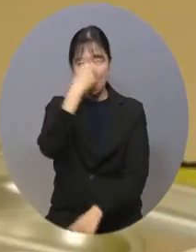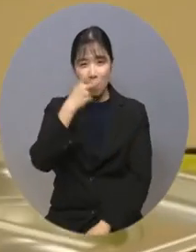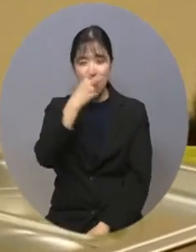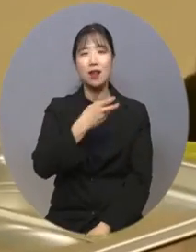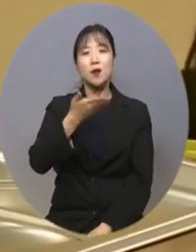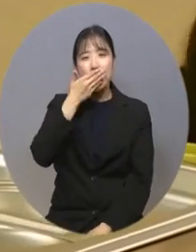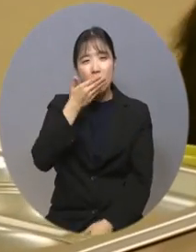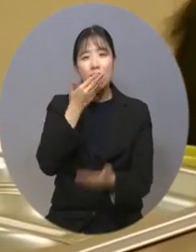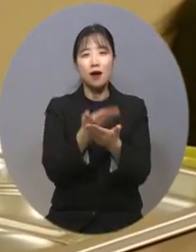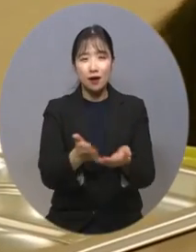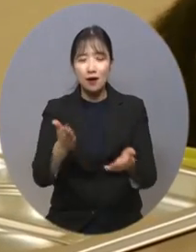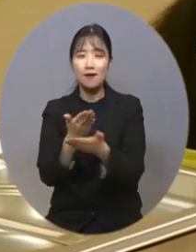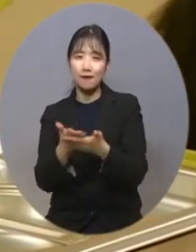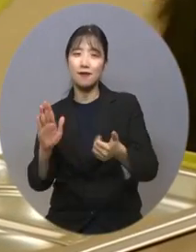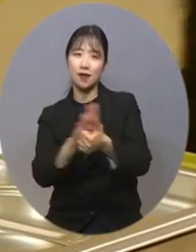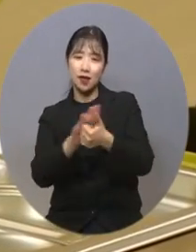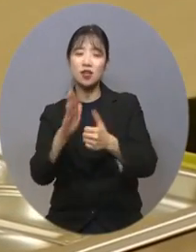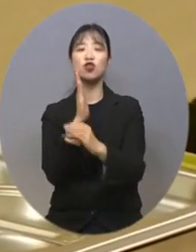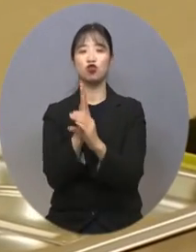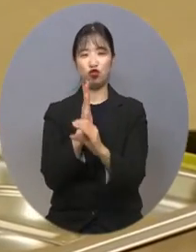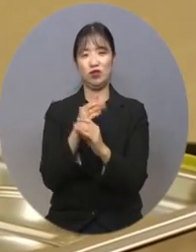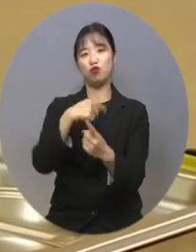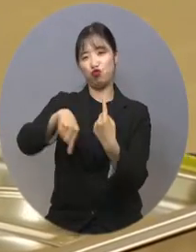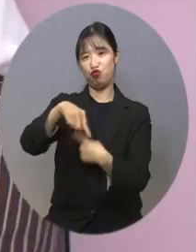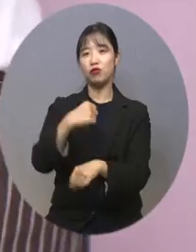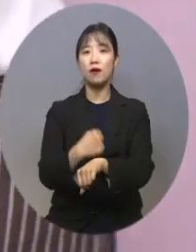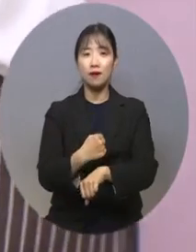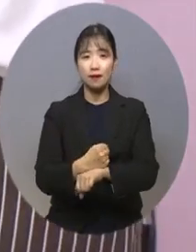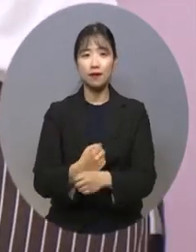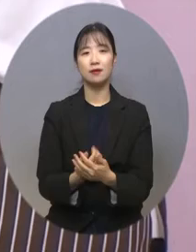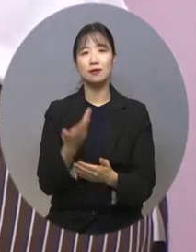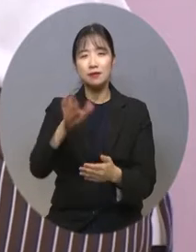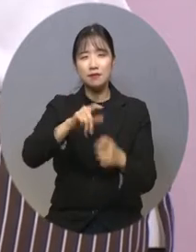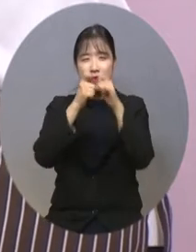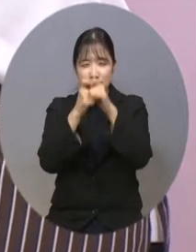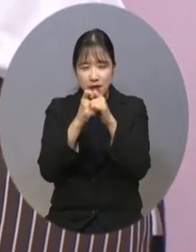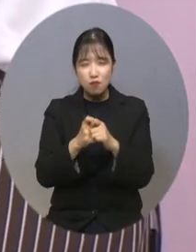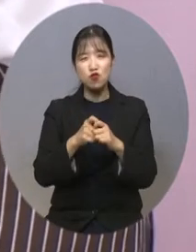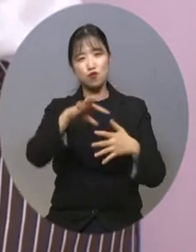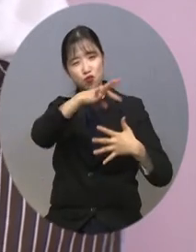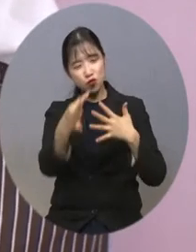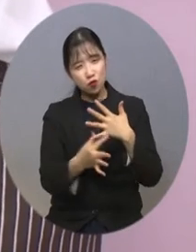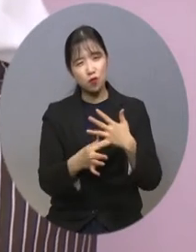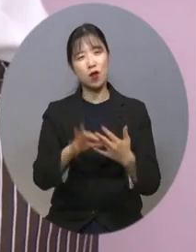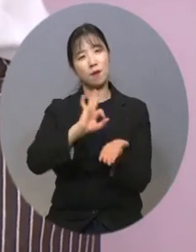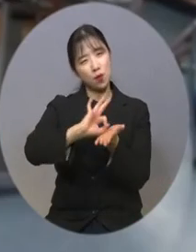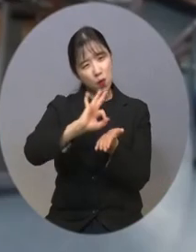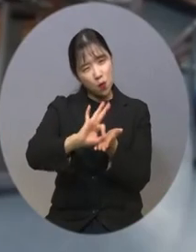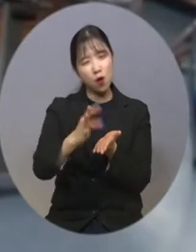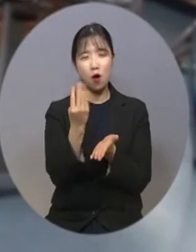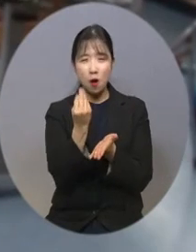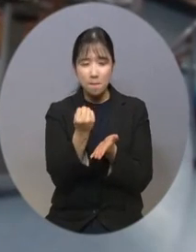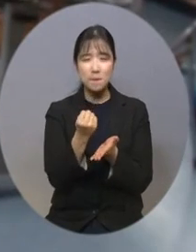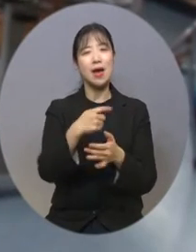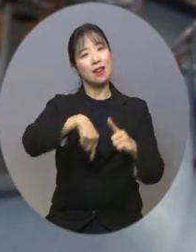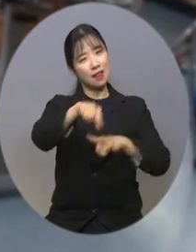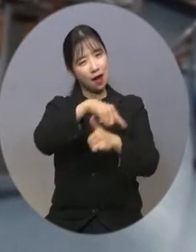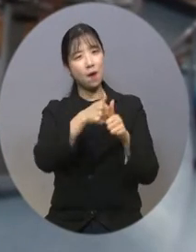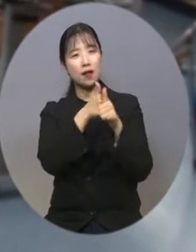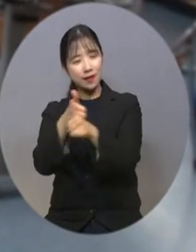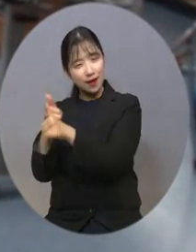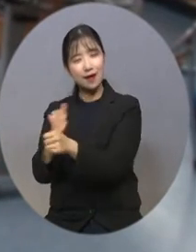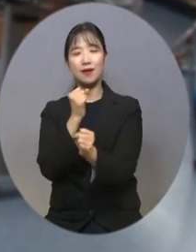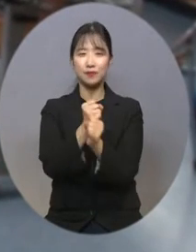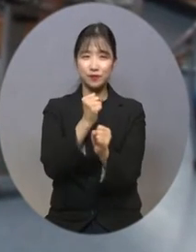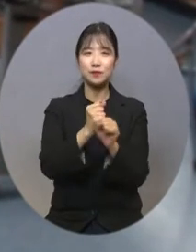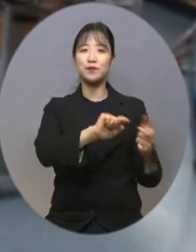지원 등의 돌봄서비스 중심으로 운영되는데 다만 3보 프로그램과 이용료 등은 센터 * 여건에 따라 구성하고